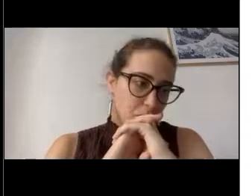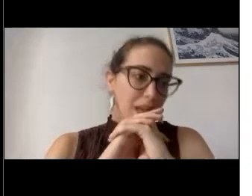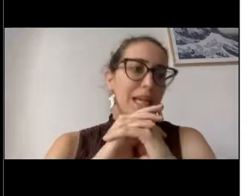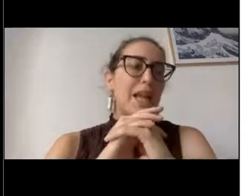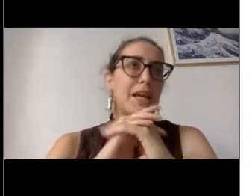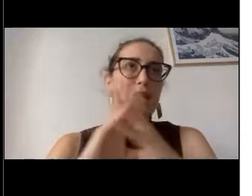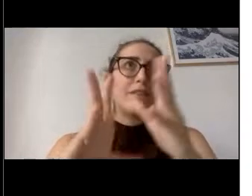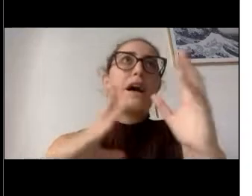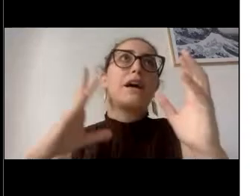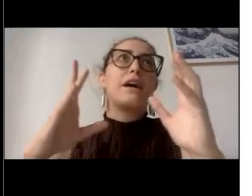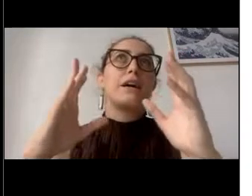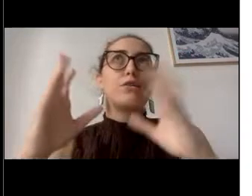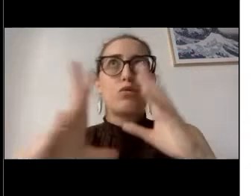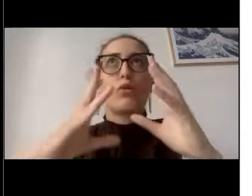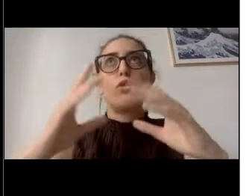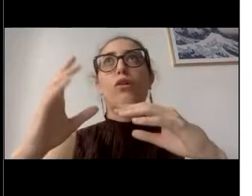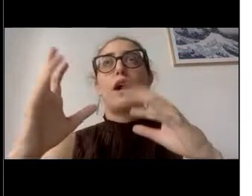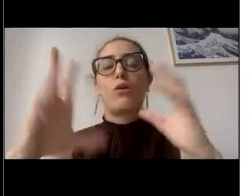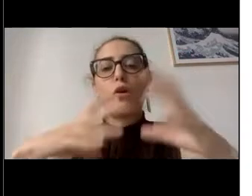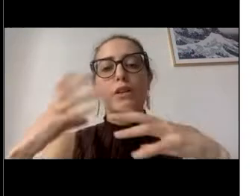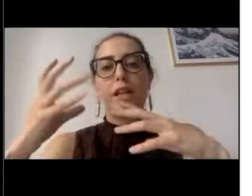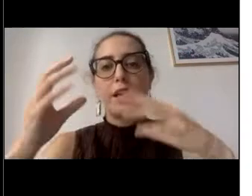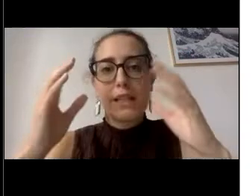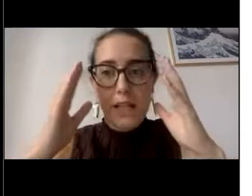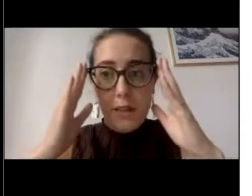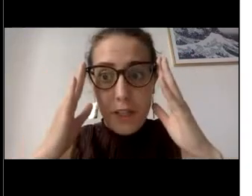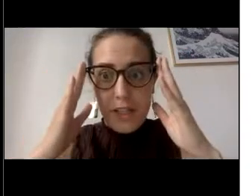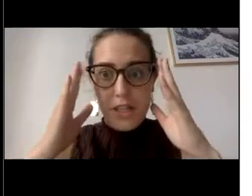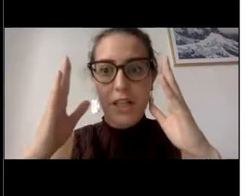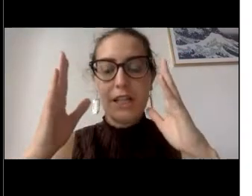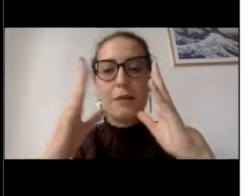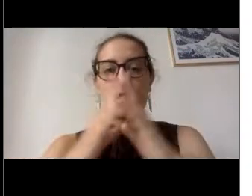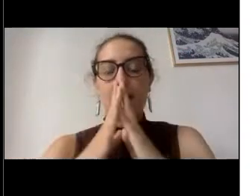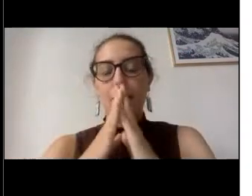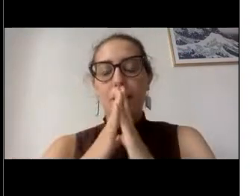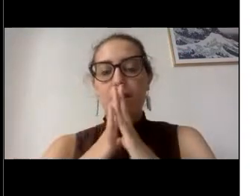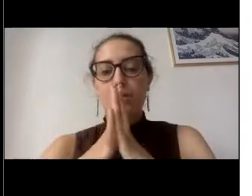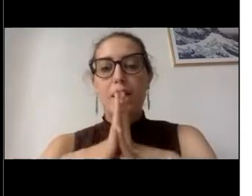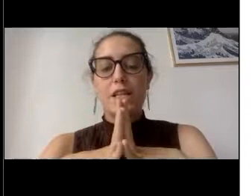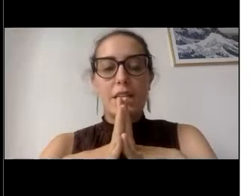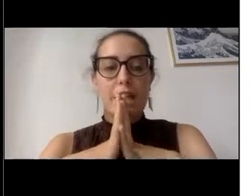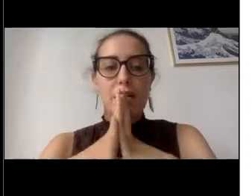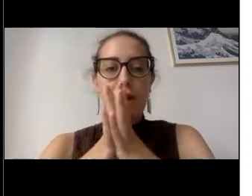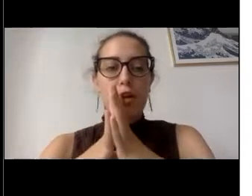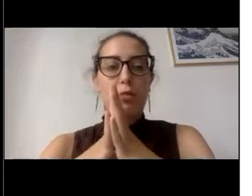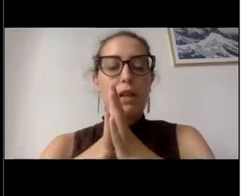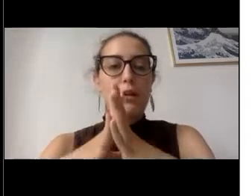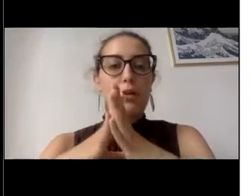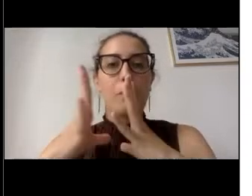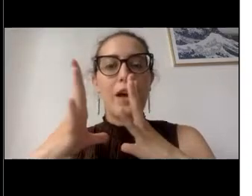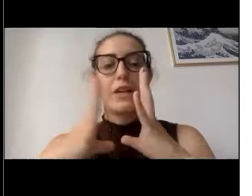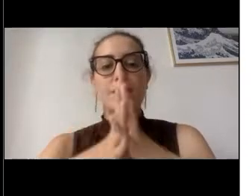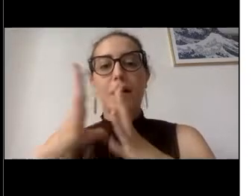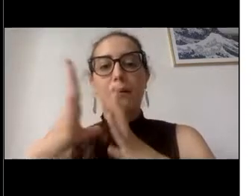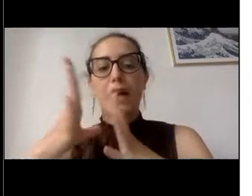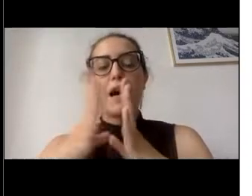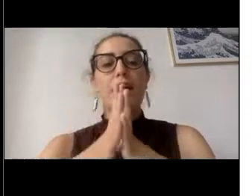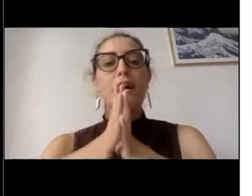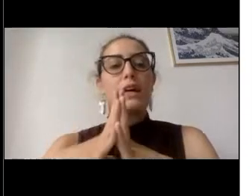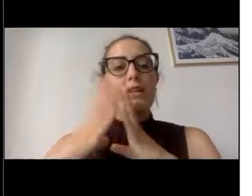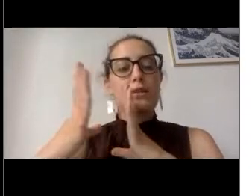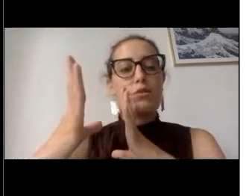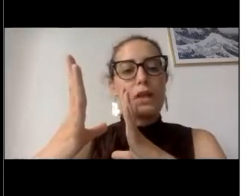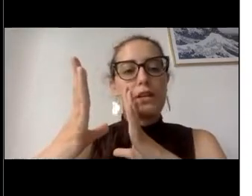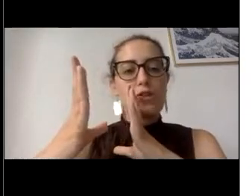che la narrativa intorno al ruolo degli edifici della prestazione energetica del parco immobiliare europeo inizia a